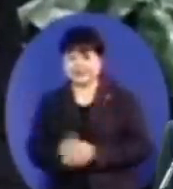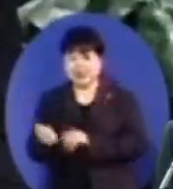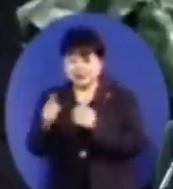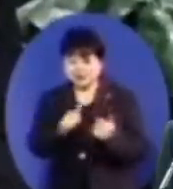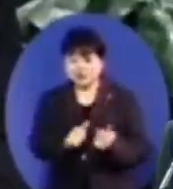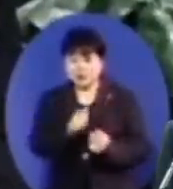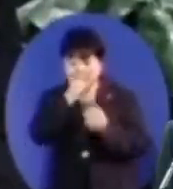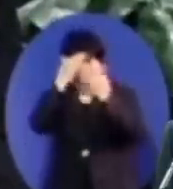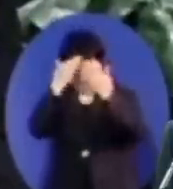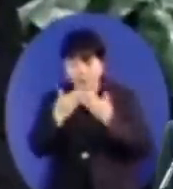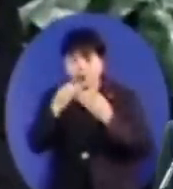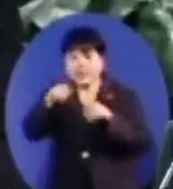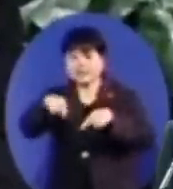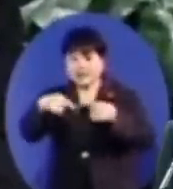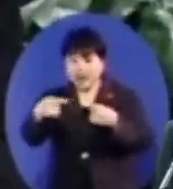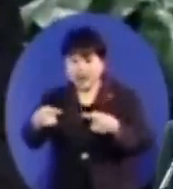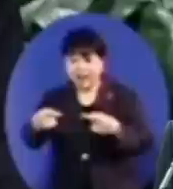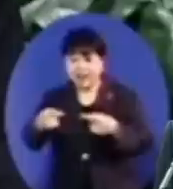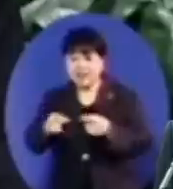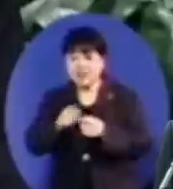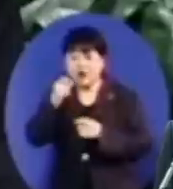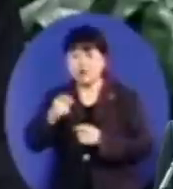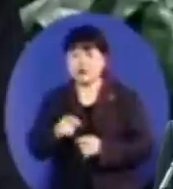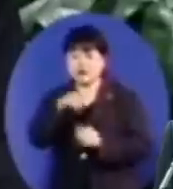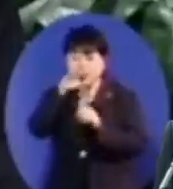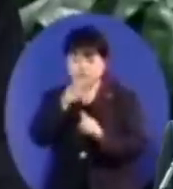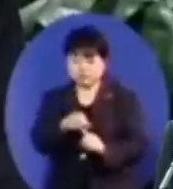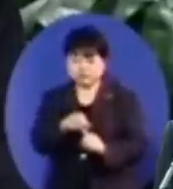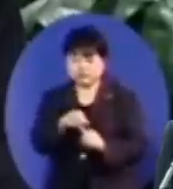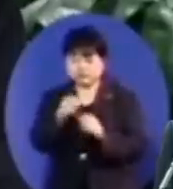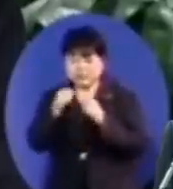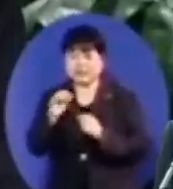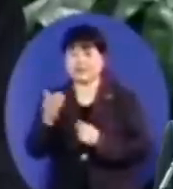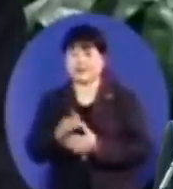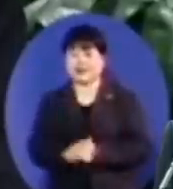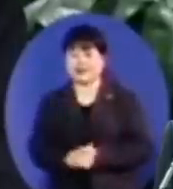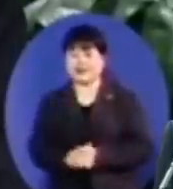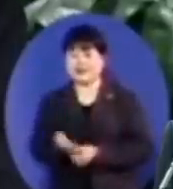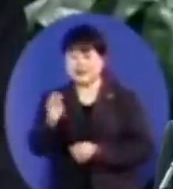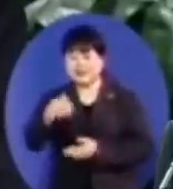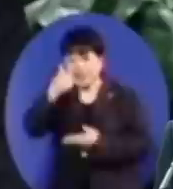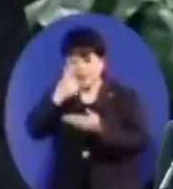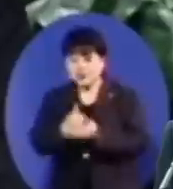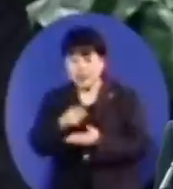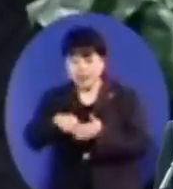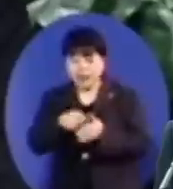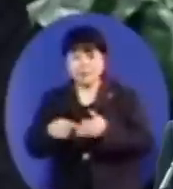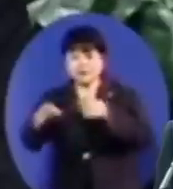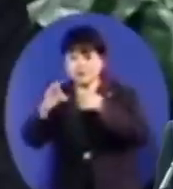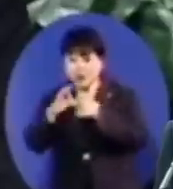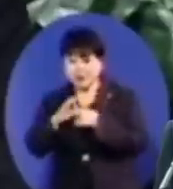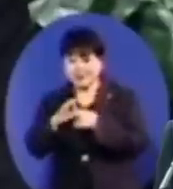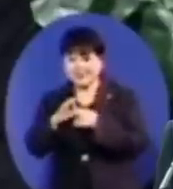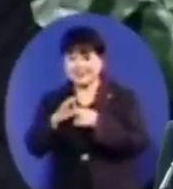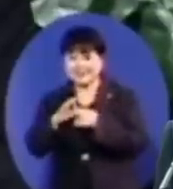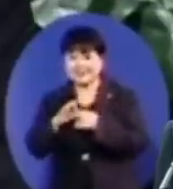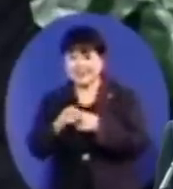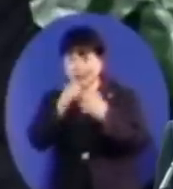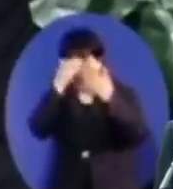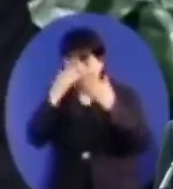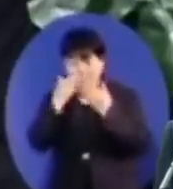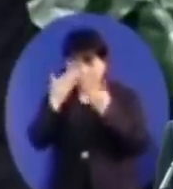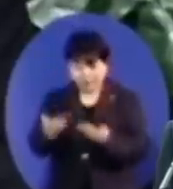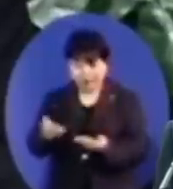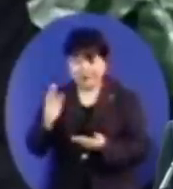죽음에는 감옥에 들어가서 영원히 감옥 생활하는 것입니다. 그러나 그 죄를 갚으면 감옥에서